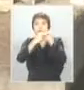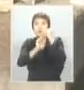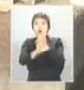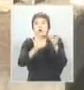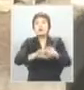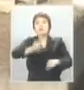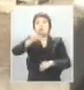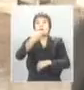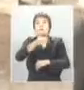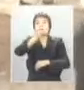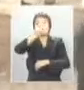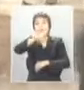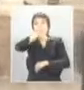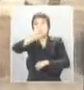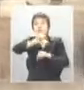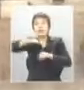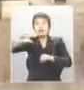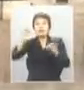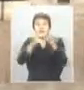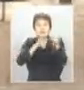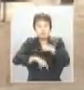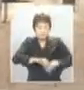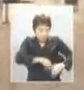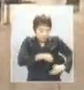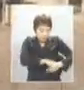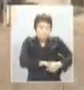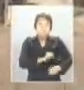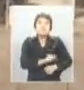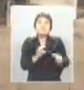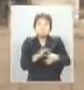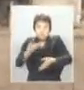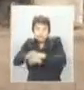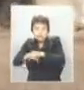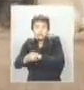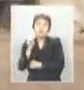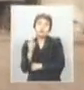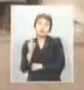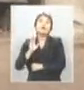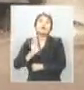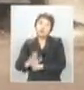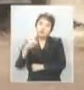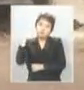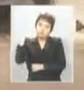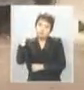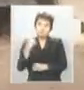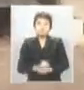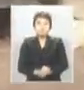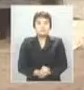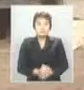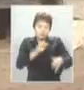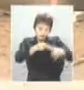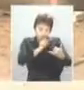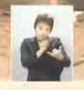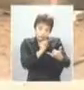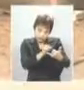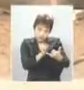ูกเย็บตดกัเสื้อของบิลดินเป็นการเตรมคามพร้อมในกรณีที่เขาต้องหนีแบบกระทันฐานอย่ไรก็ตามการสังหารบิลดินได้